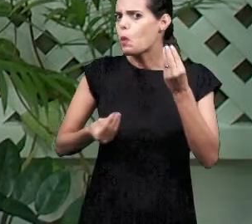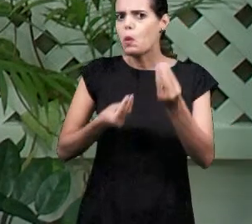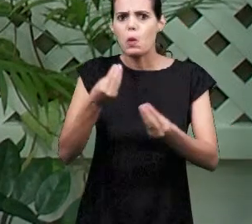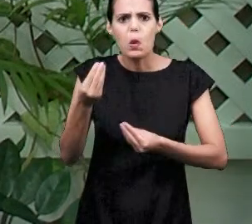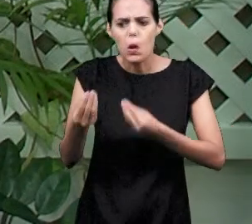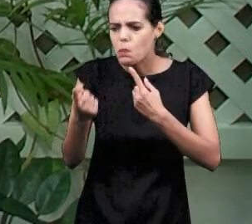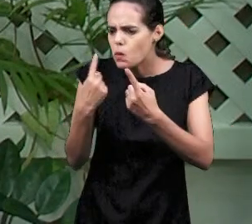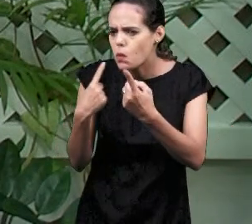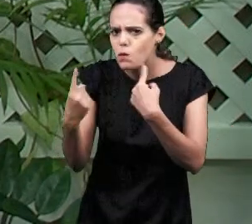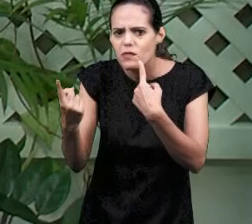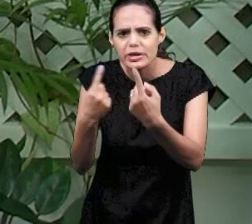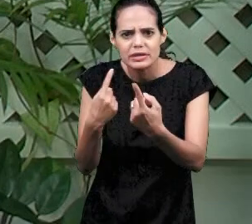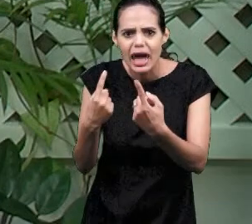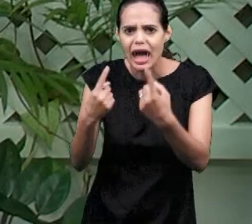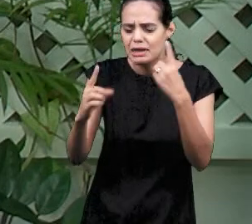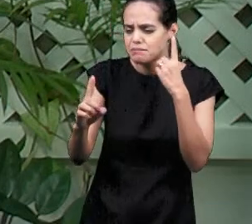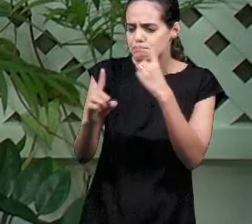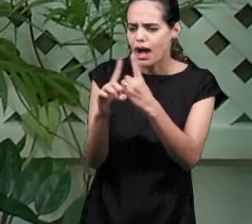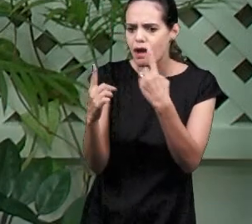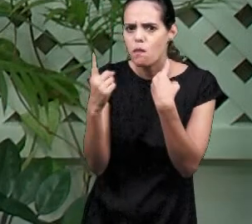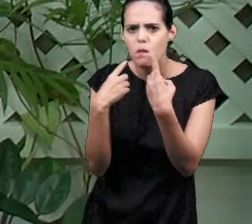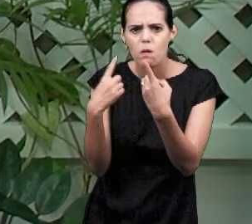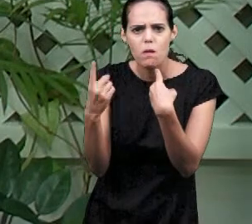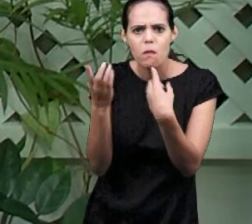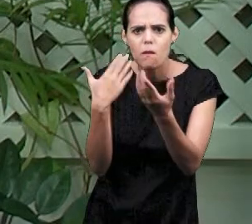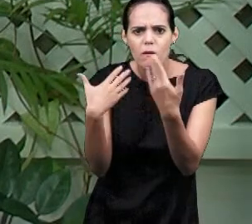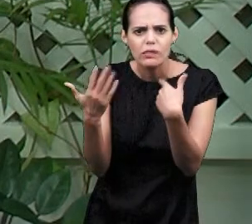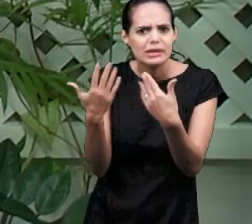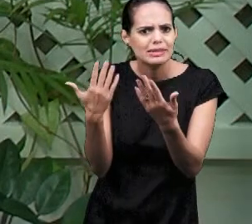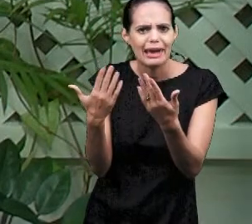comment Jésus l'a appelé? D'abord, il commence à parler, il